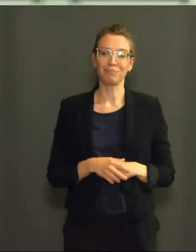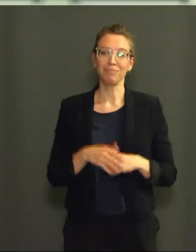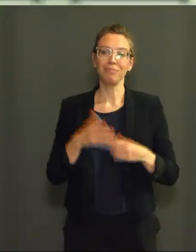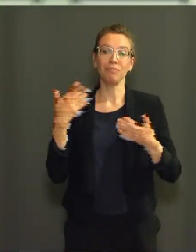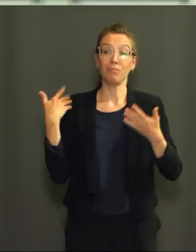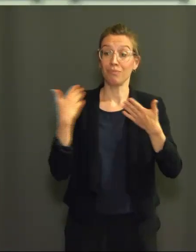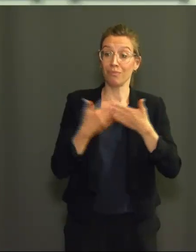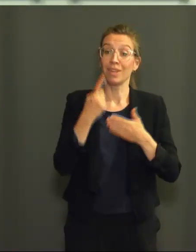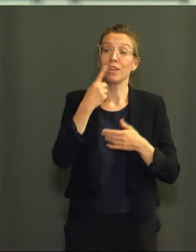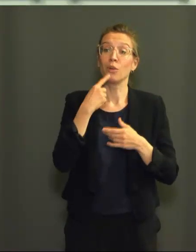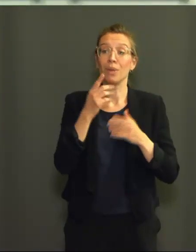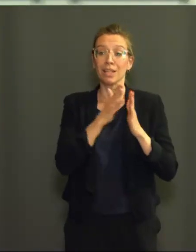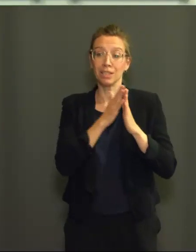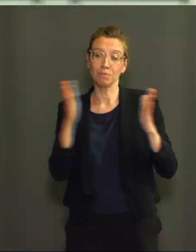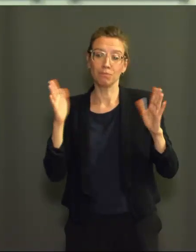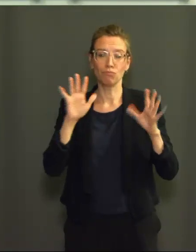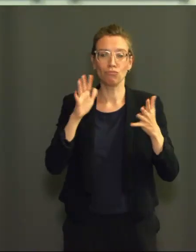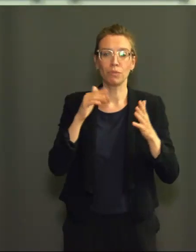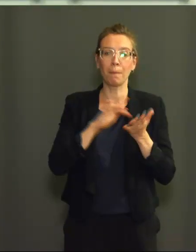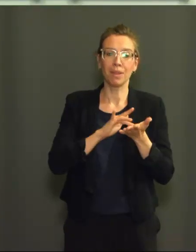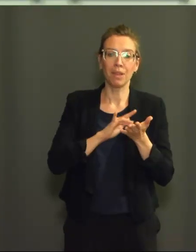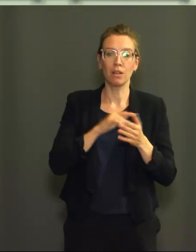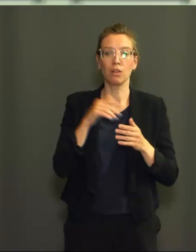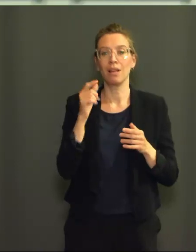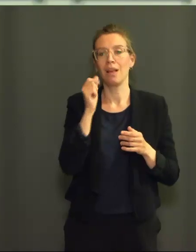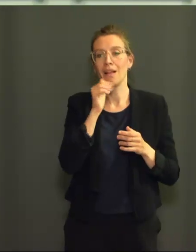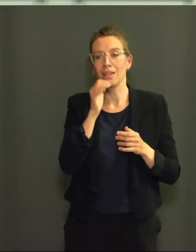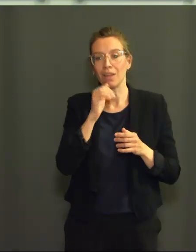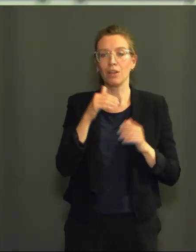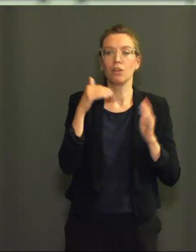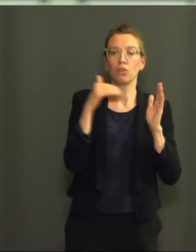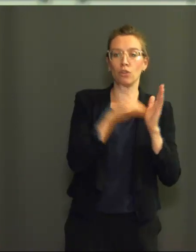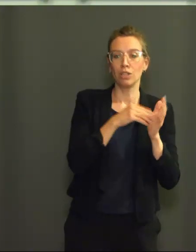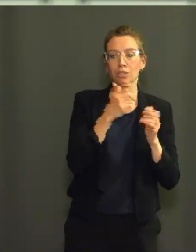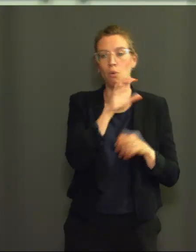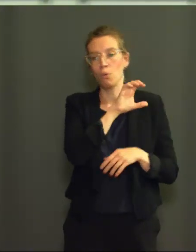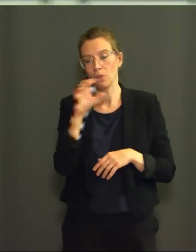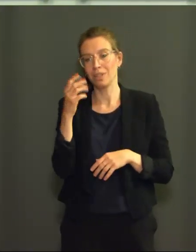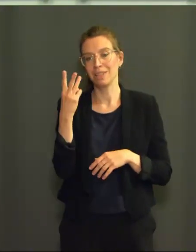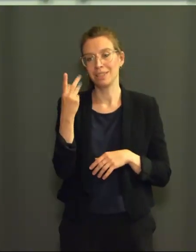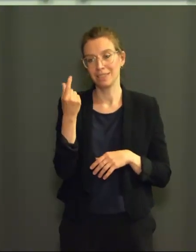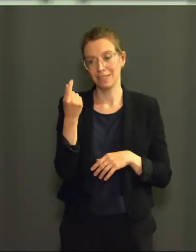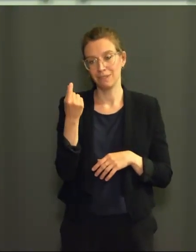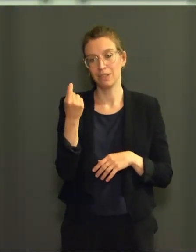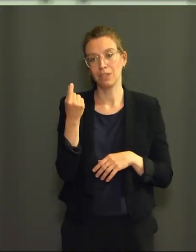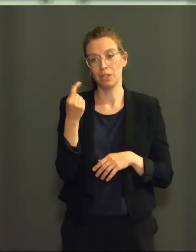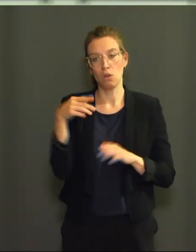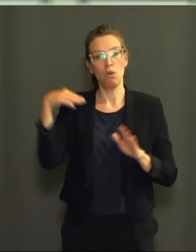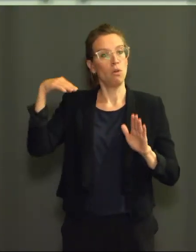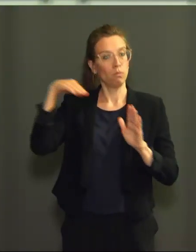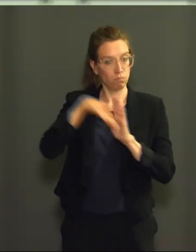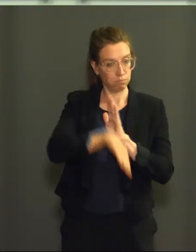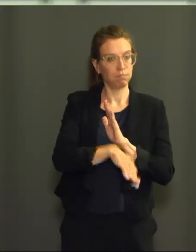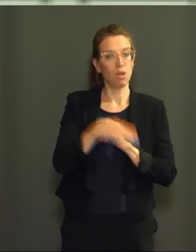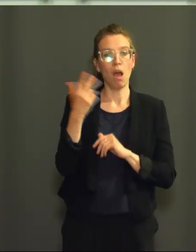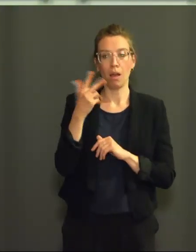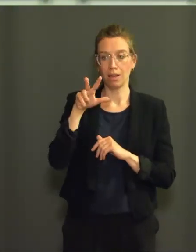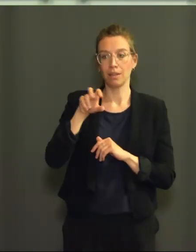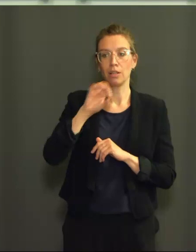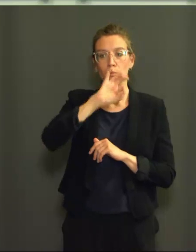1173 nieuwe besmettingen per dag vastgesteld. En dat is een forse verdere daling van 38%